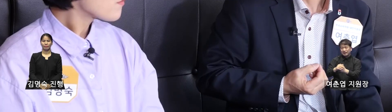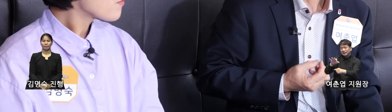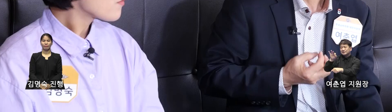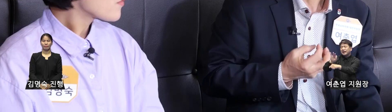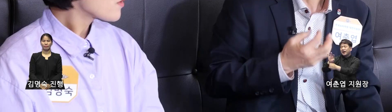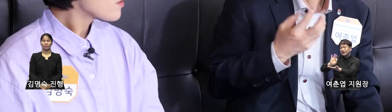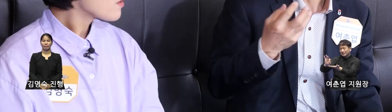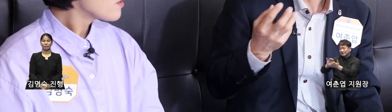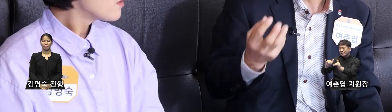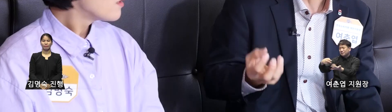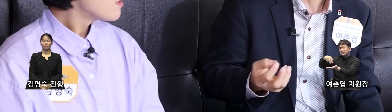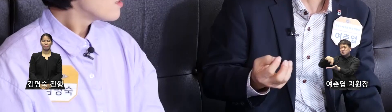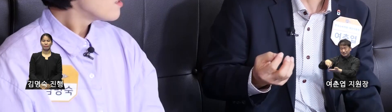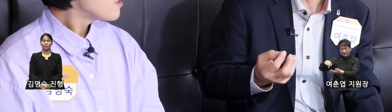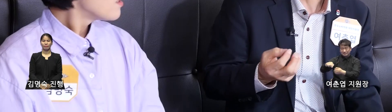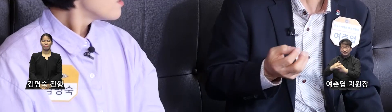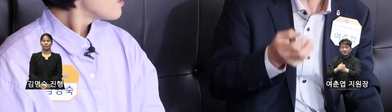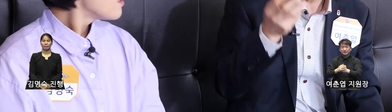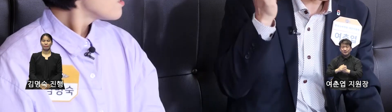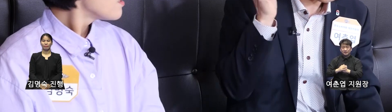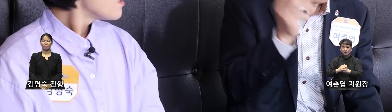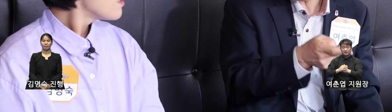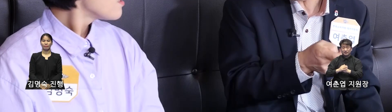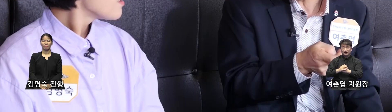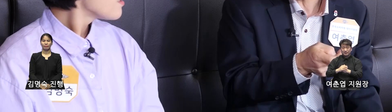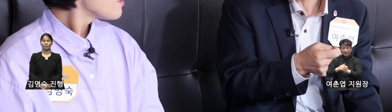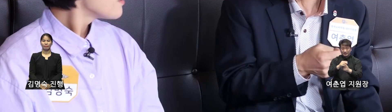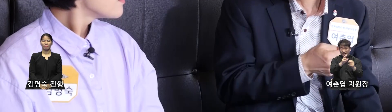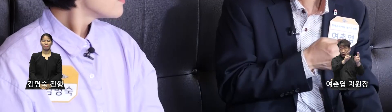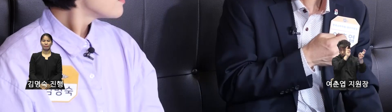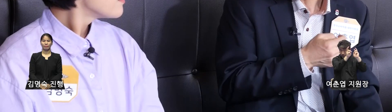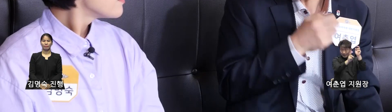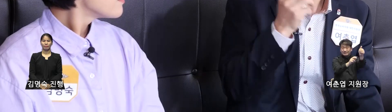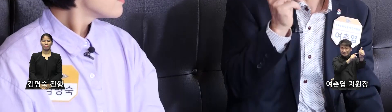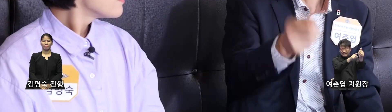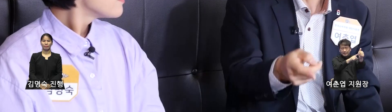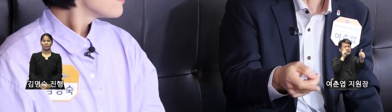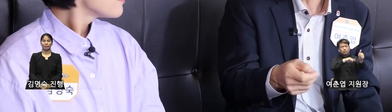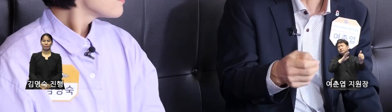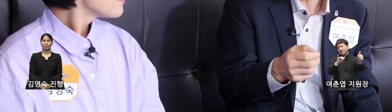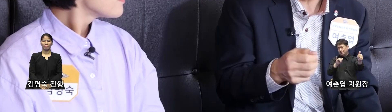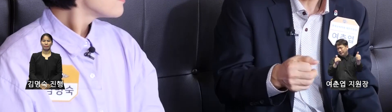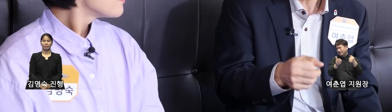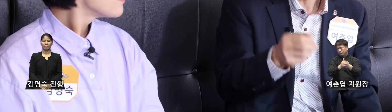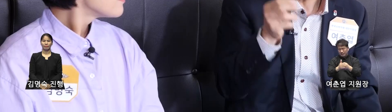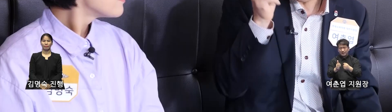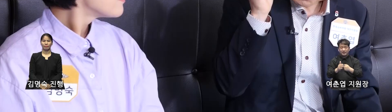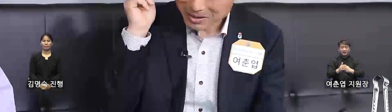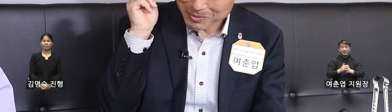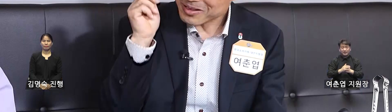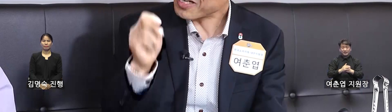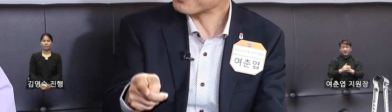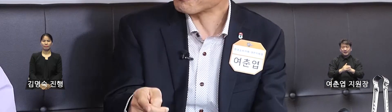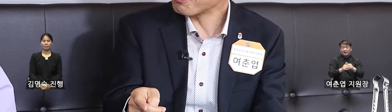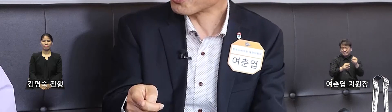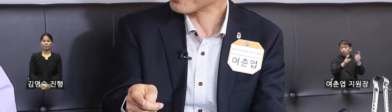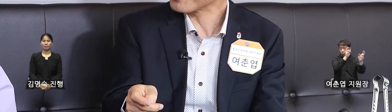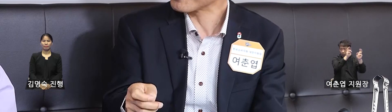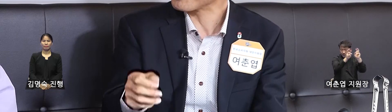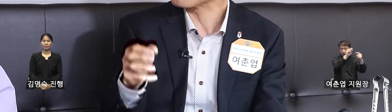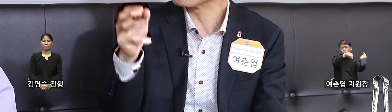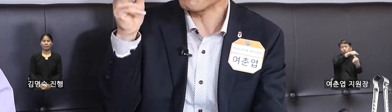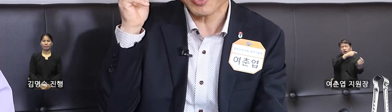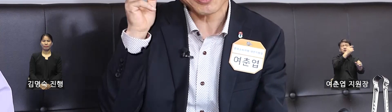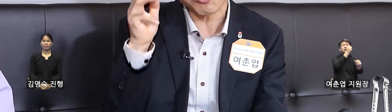소비자분들은 저희에게 이제 아 사업자가 나쁜 사업자니까 사업을 하지